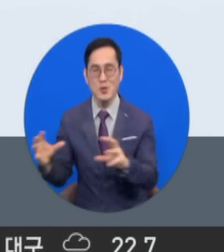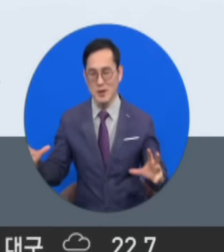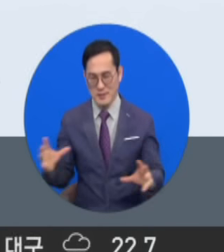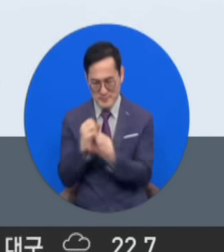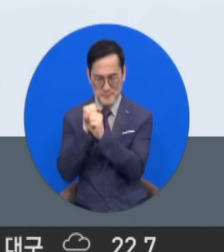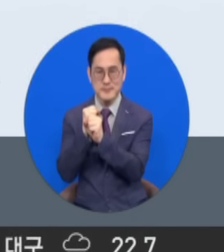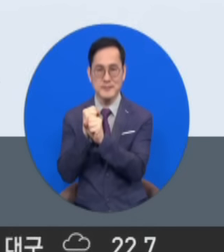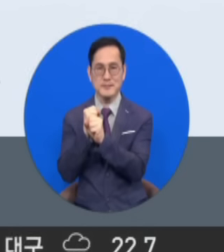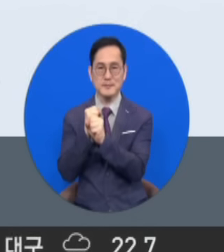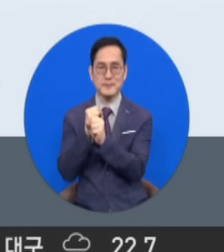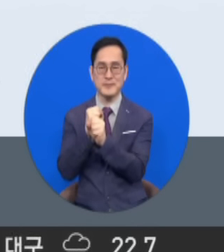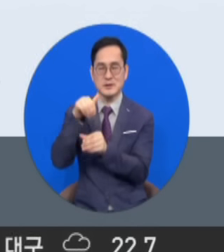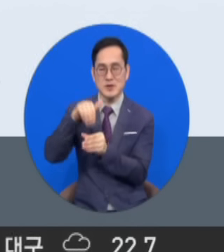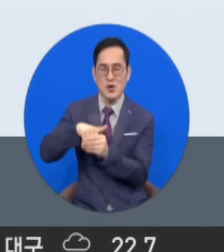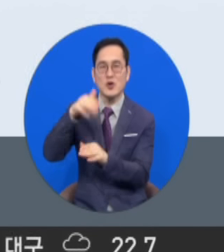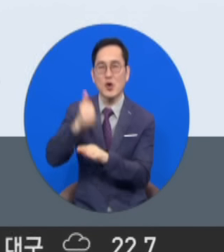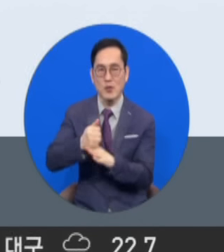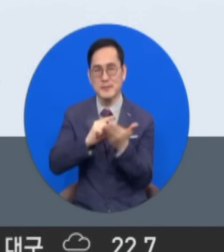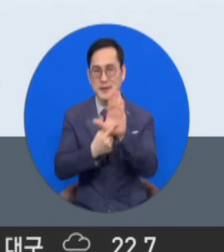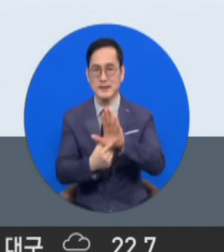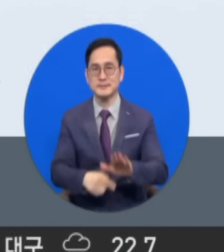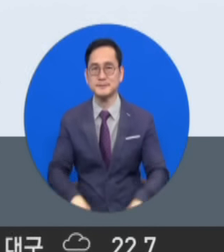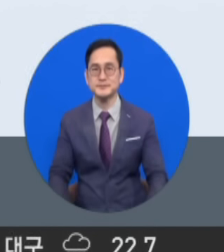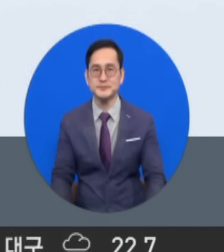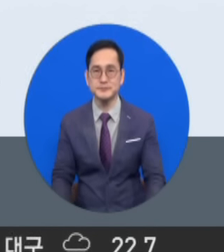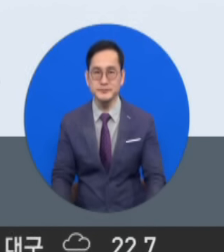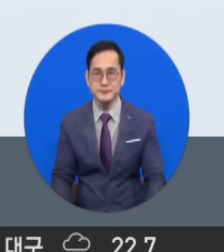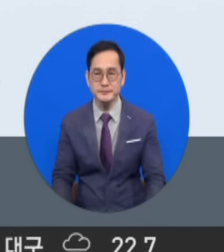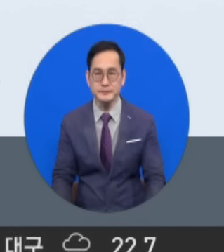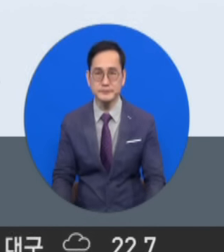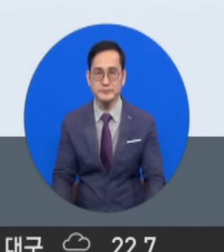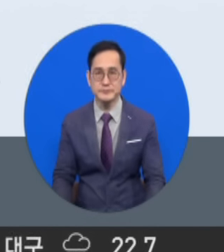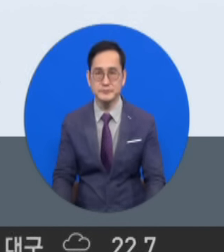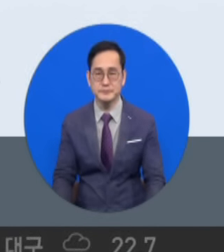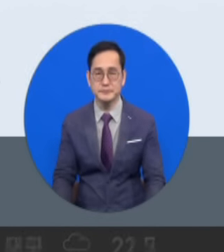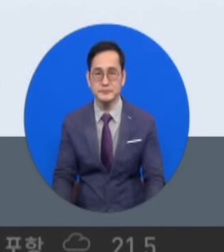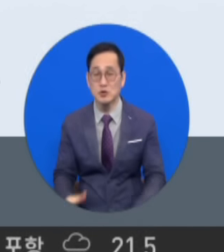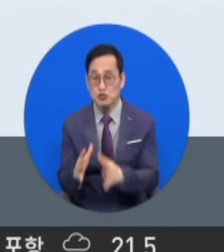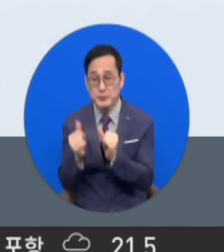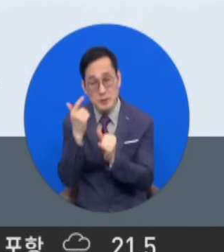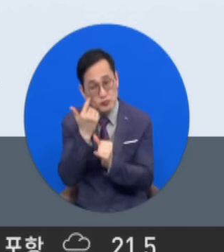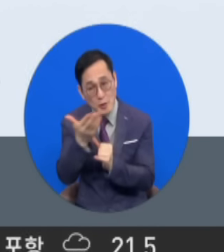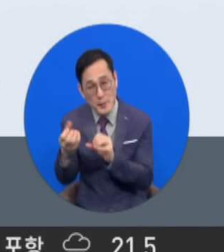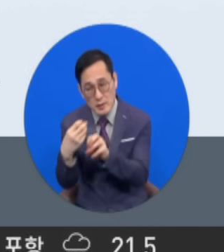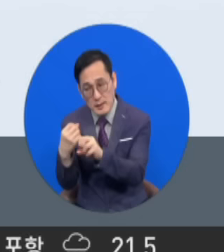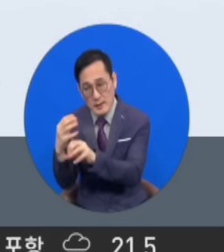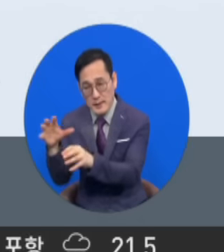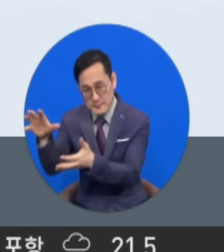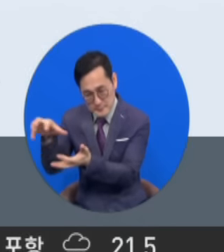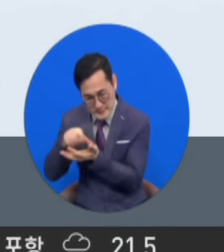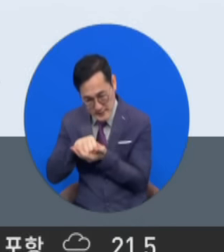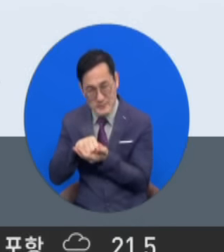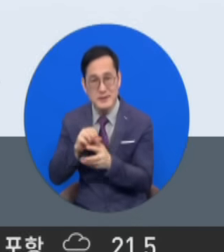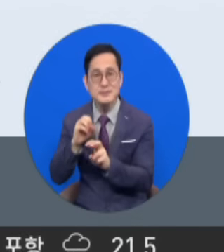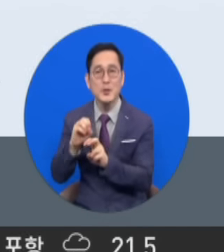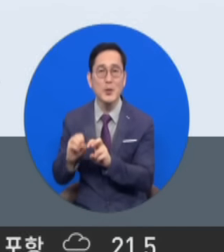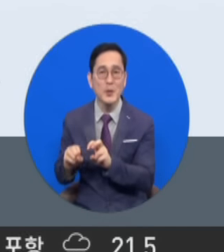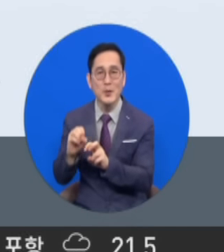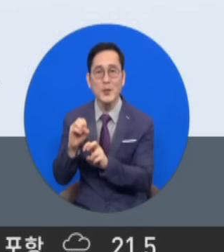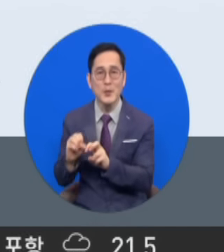합쳐져서 수산이 된다는 거예요. 여론조사 20이라는 것은 그래도 꽤 엄청난 비중일 수도 있는